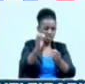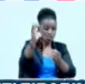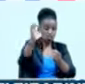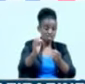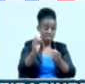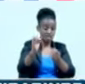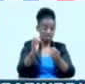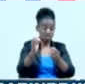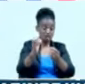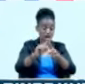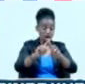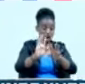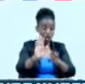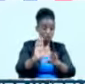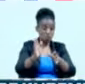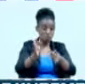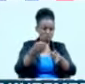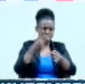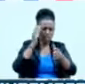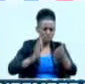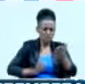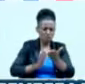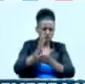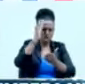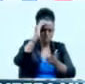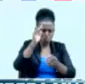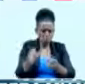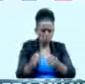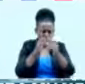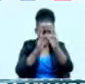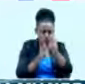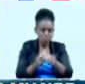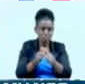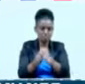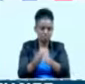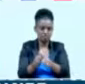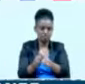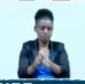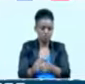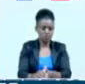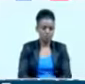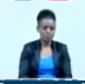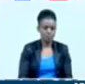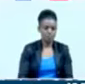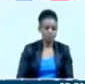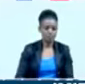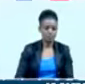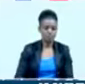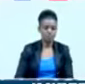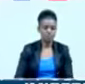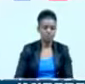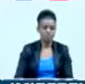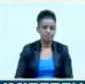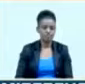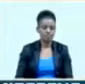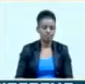ntego yifuzwa ariko hanitawe ku burenganzira bwa muntu. But at the same time cutting for human rights.